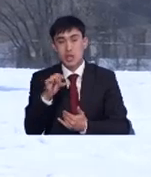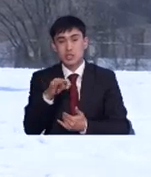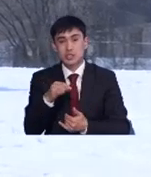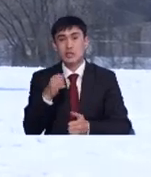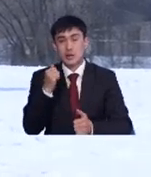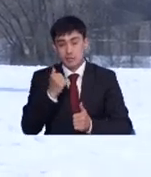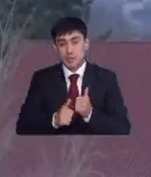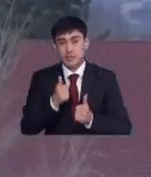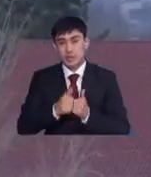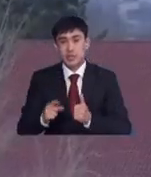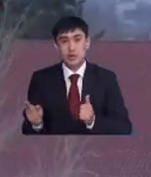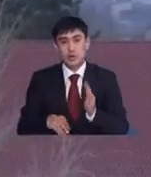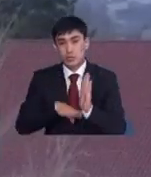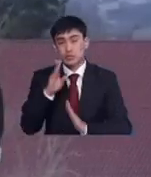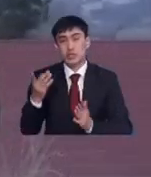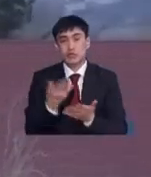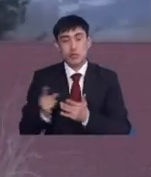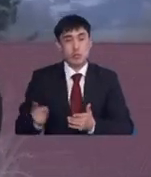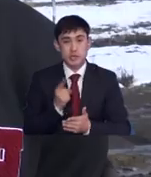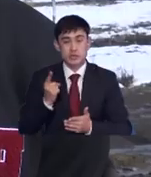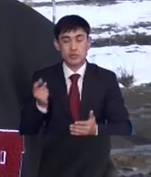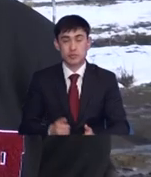неустанно оттачивает своё мастерство